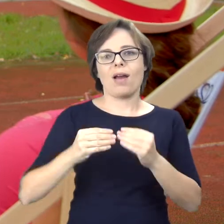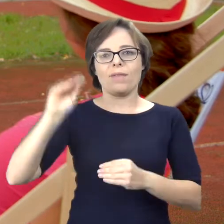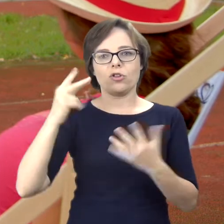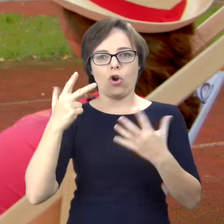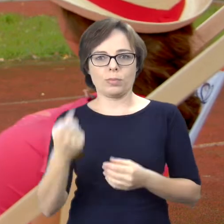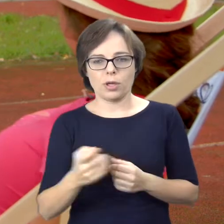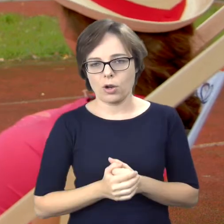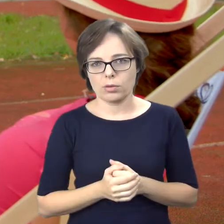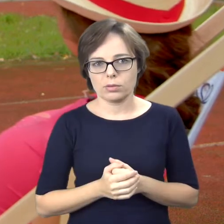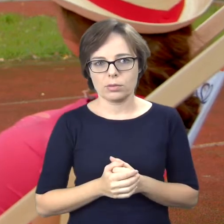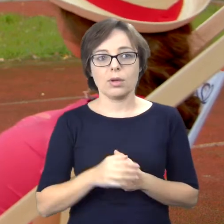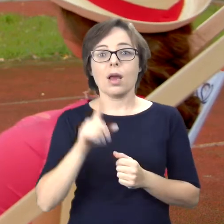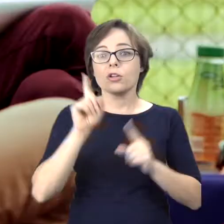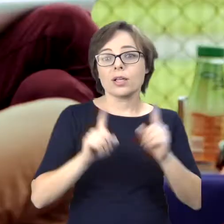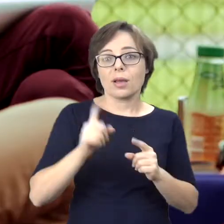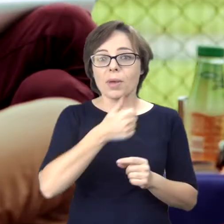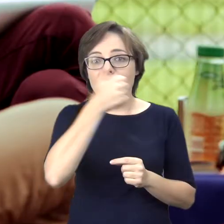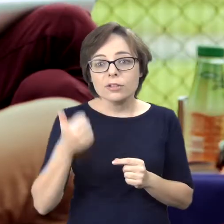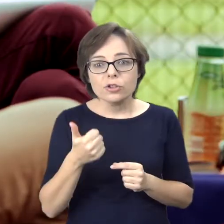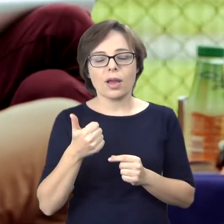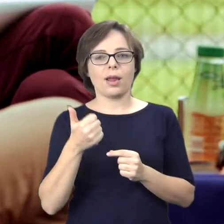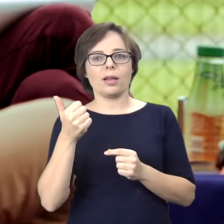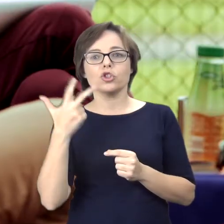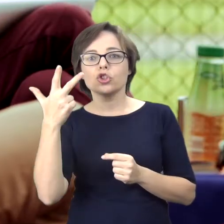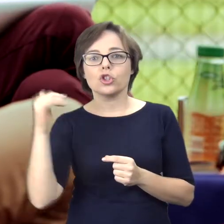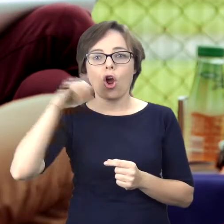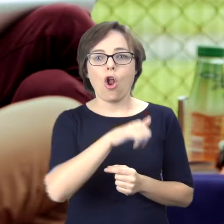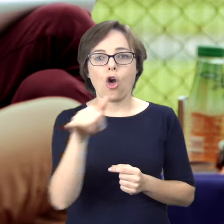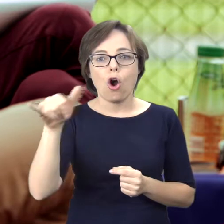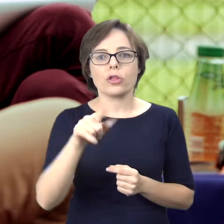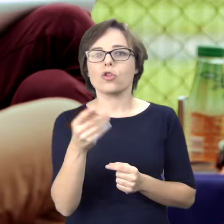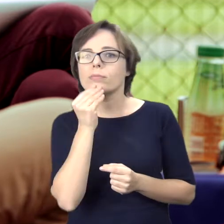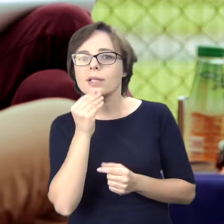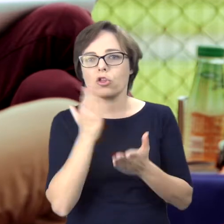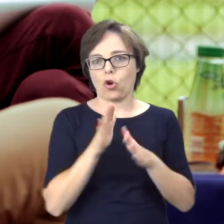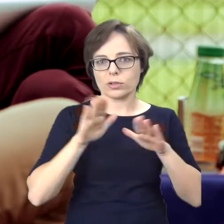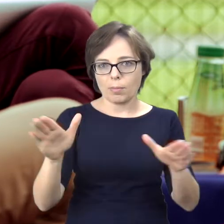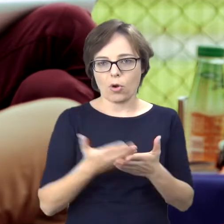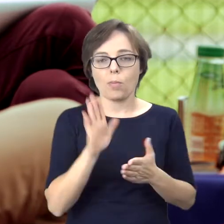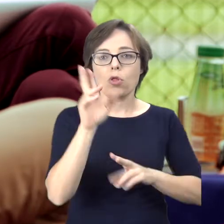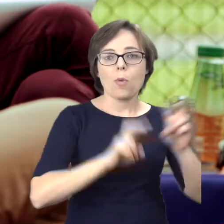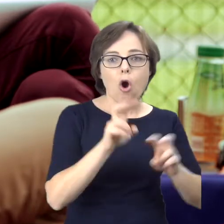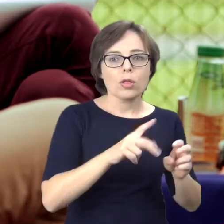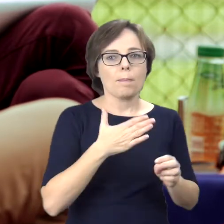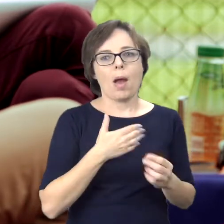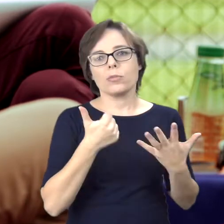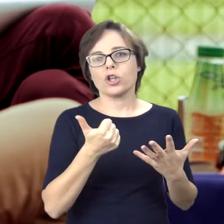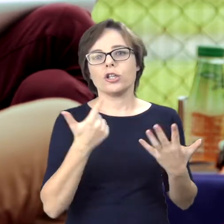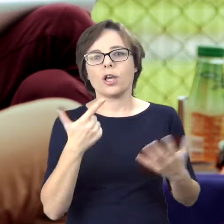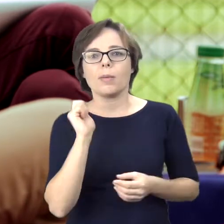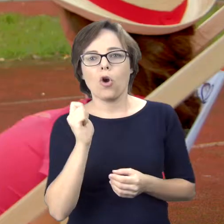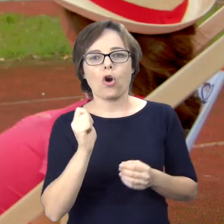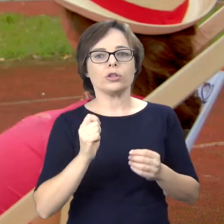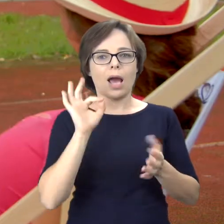jeden dzień miałem 3 loty, no to śniadanie, obiad, kolację w 3 różnych samolotach. Ewentualnie coś złapiesz na lotnisku w tranzycie, przechodzisz do hotelu i masz, nie wiem, 6-7 godzin zmiany